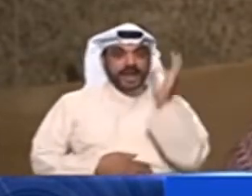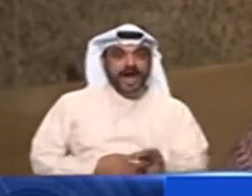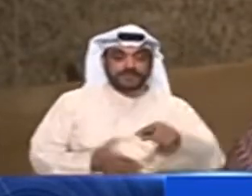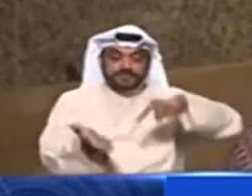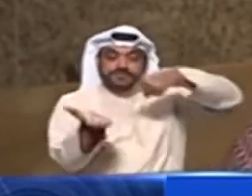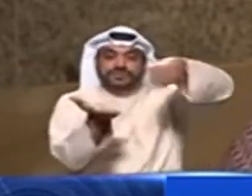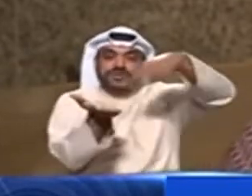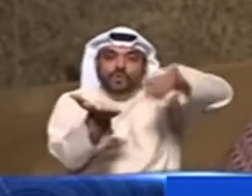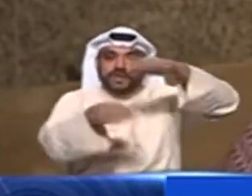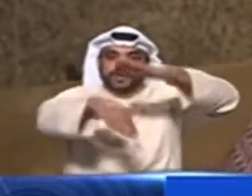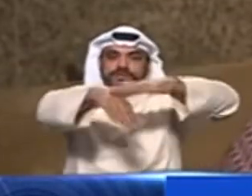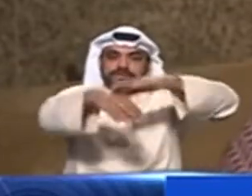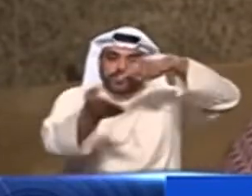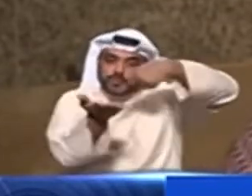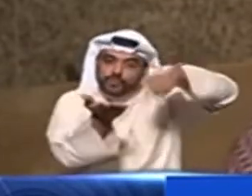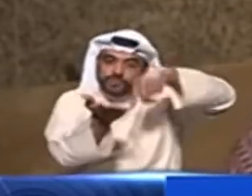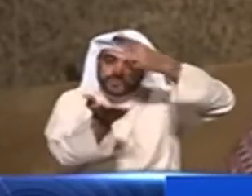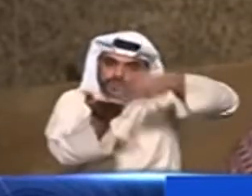للعملية للموافقة.